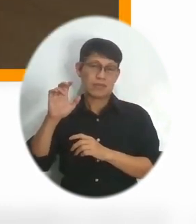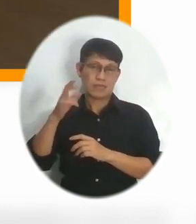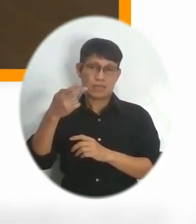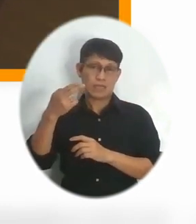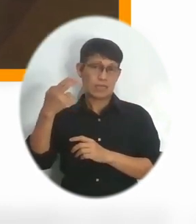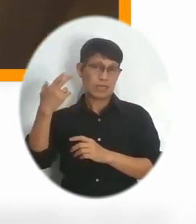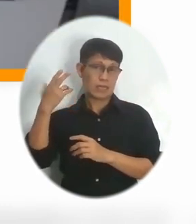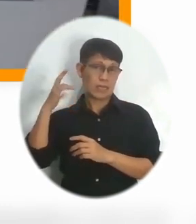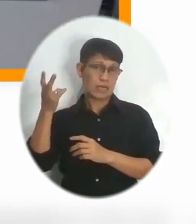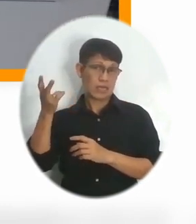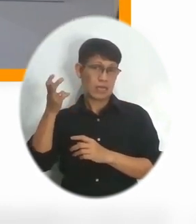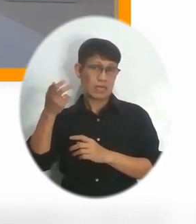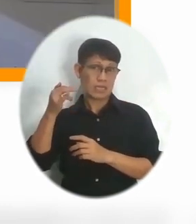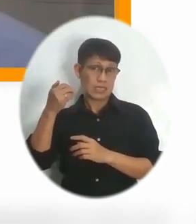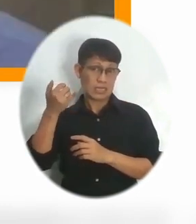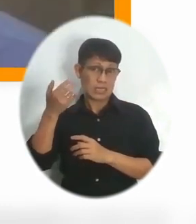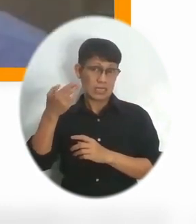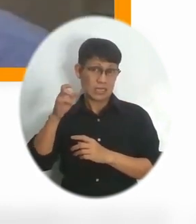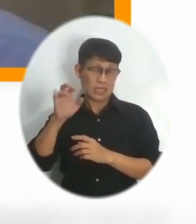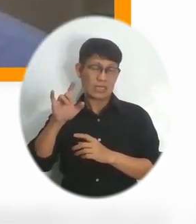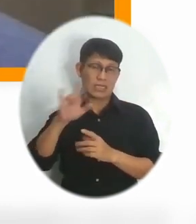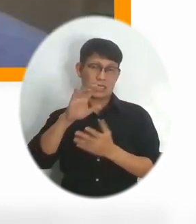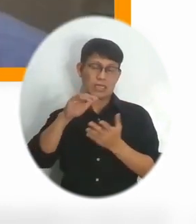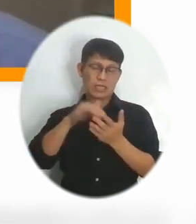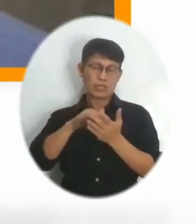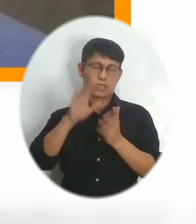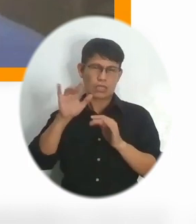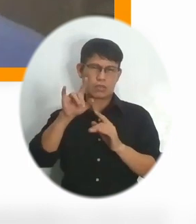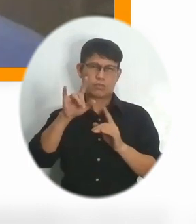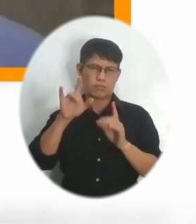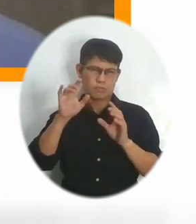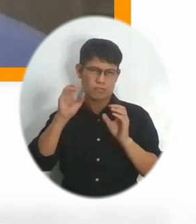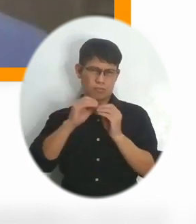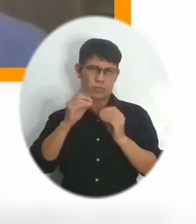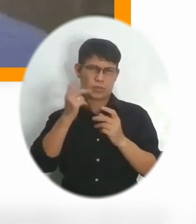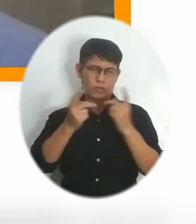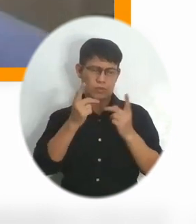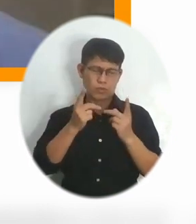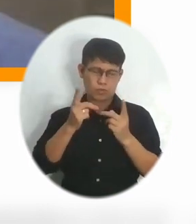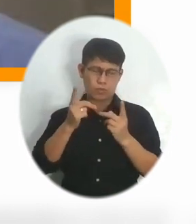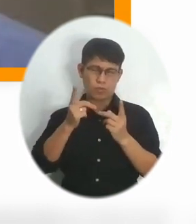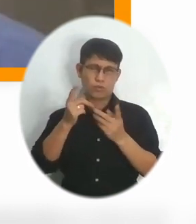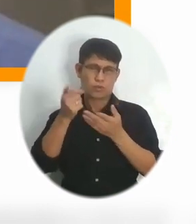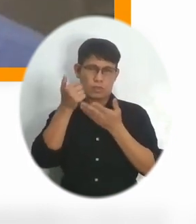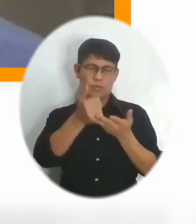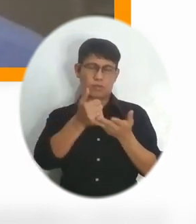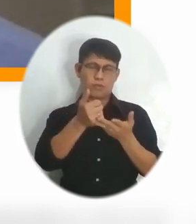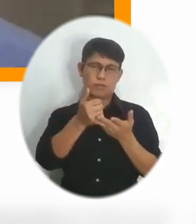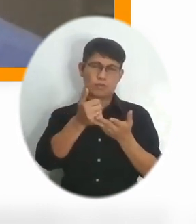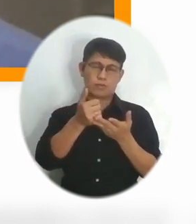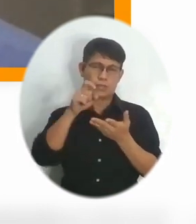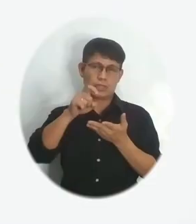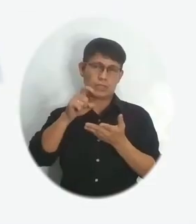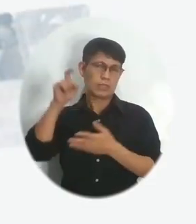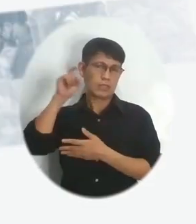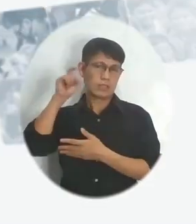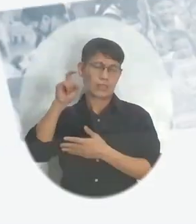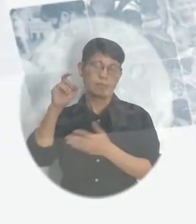na kay Manuel Rivera. Naway, marami pa kayong matulungan na nangangailangan ng hearing